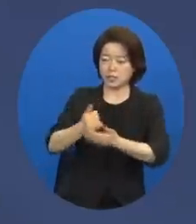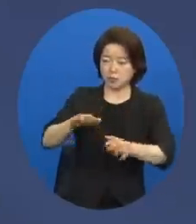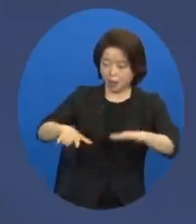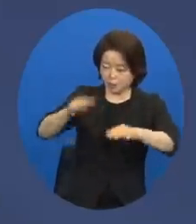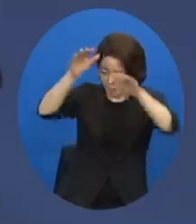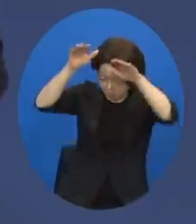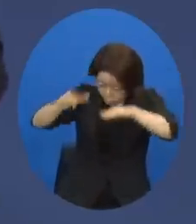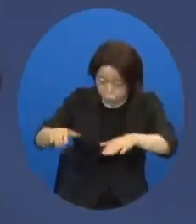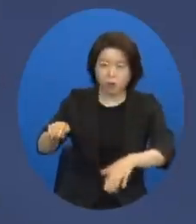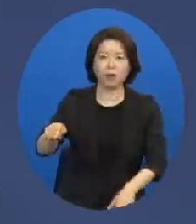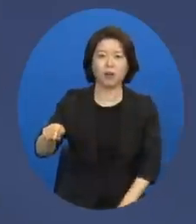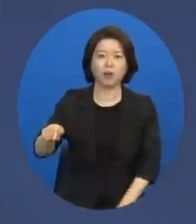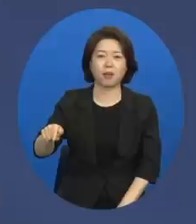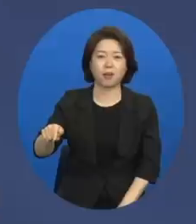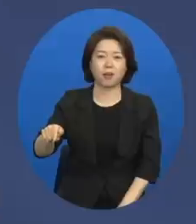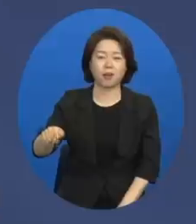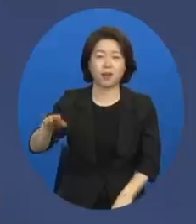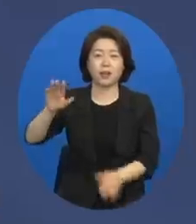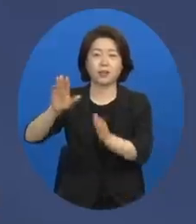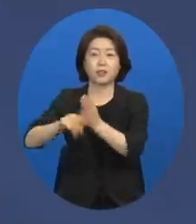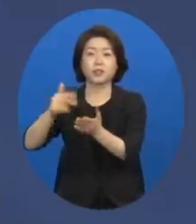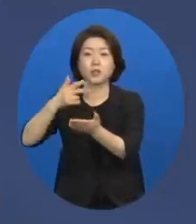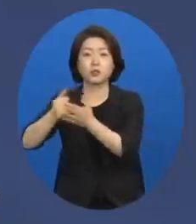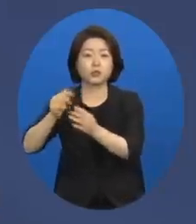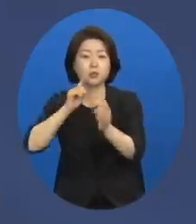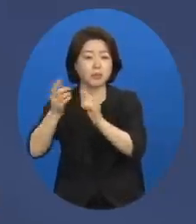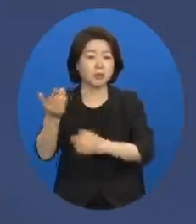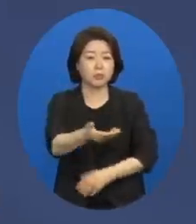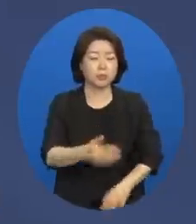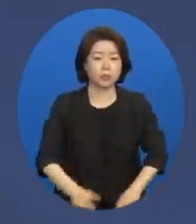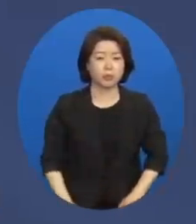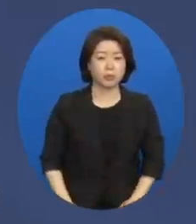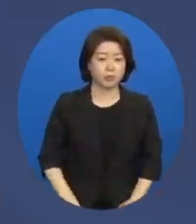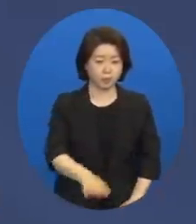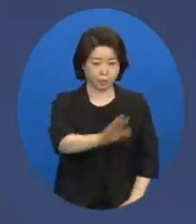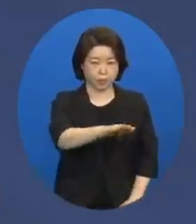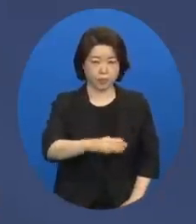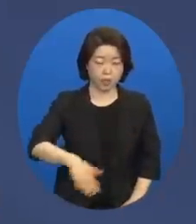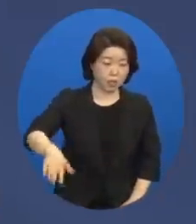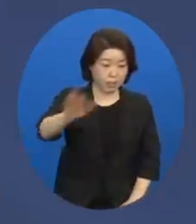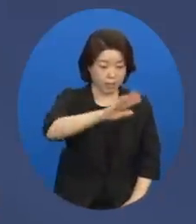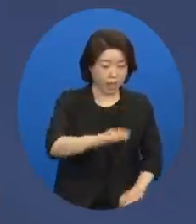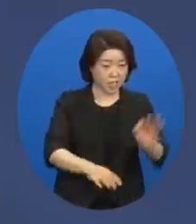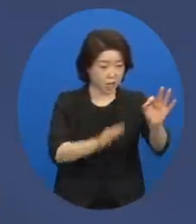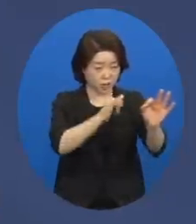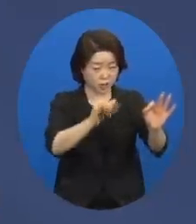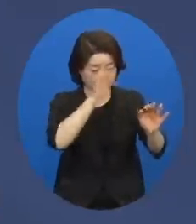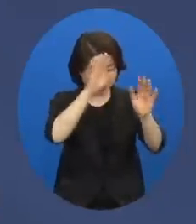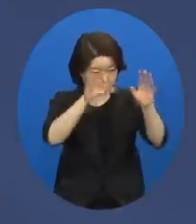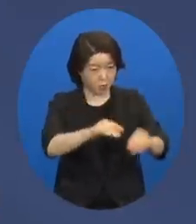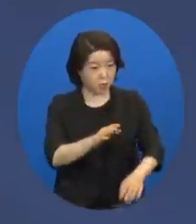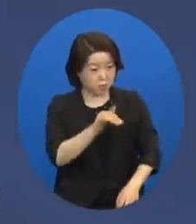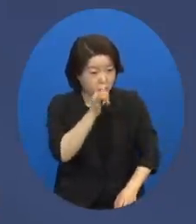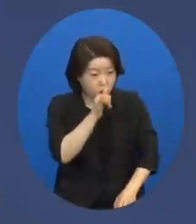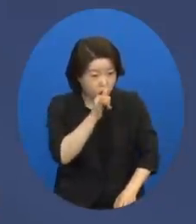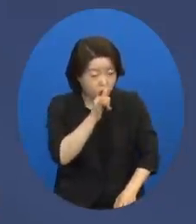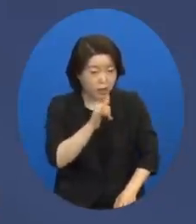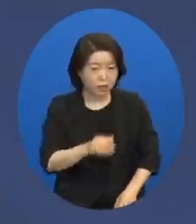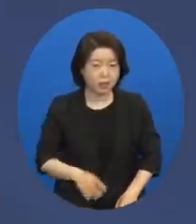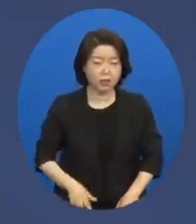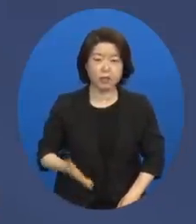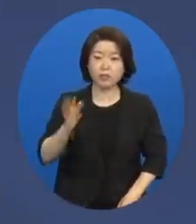했어요. 그때 주님이 하신 말씀이 있어요. 모두가 다 병을 치유받지 않았느냐?